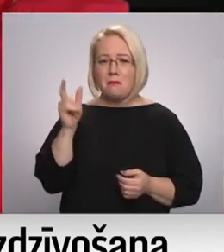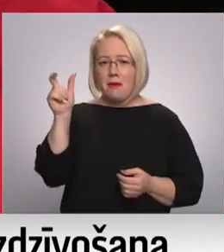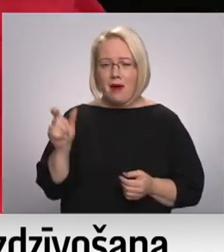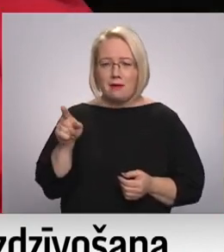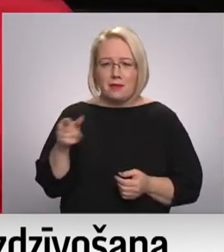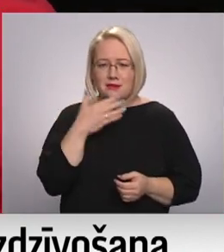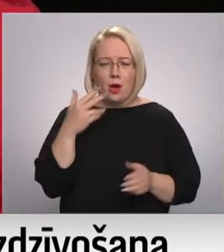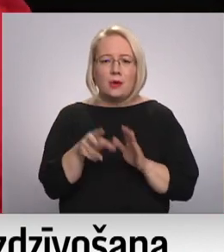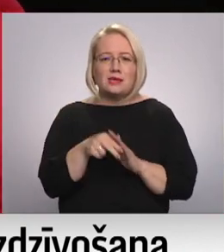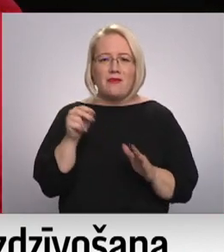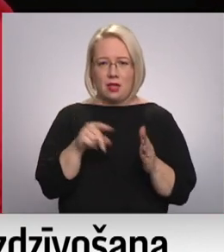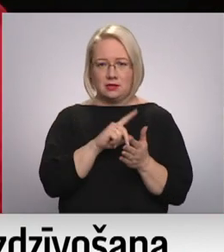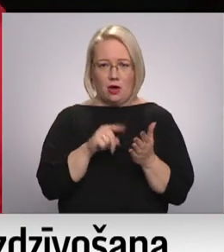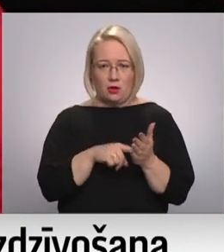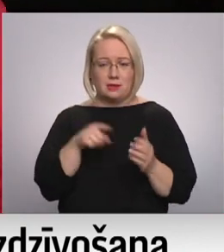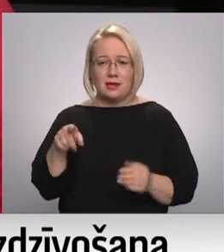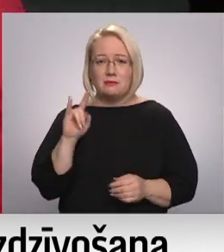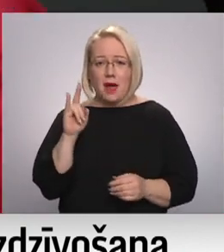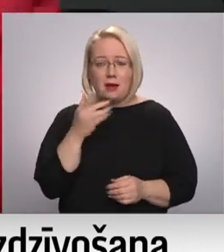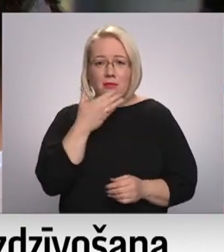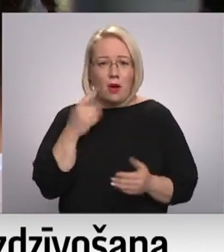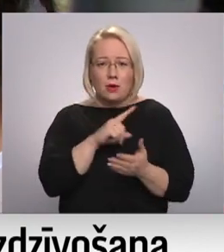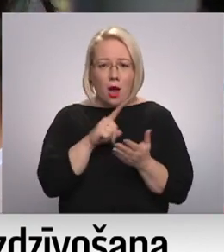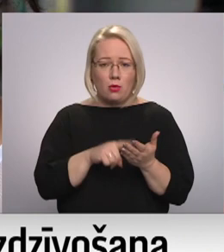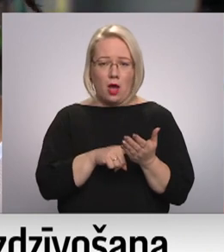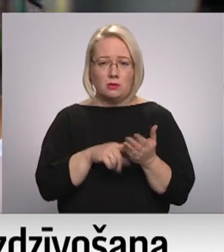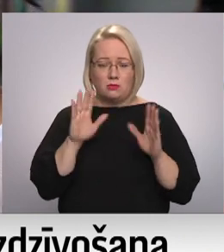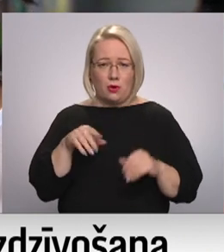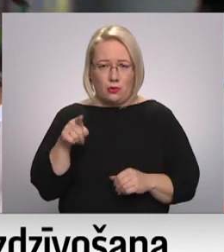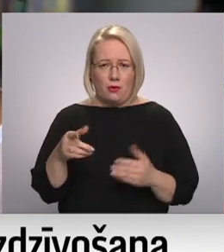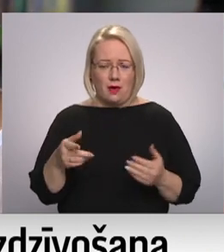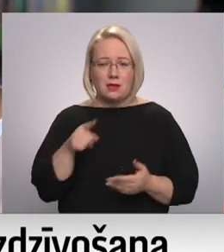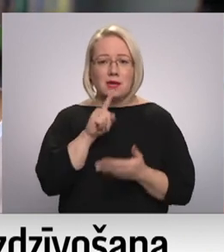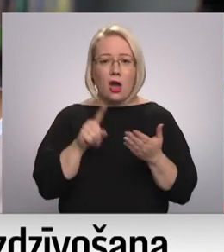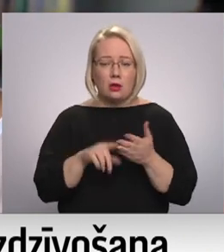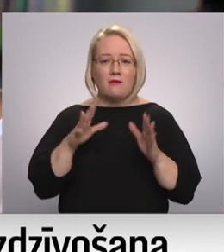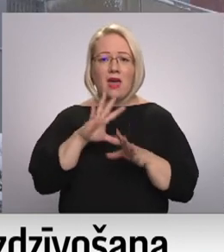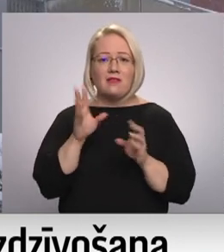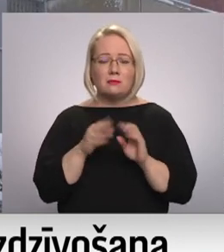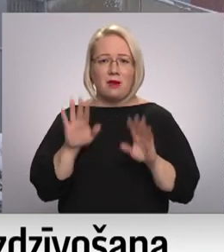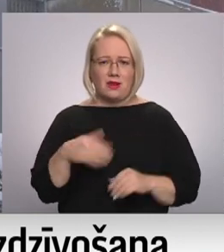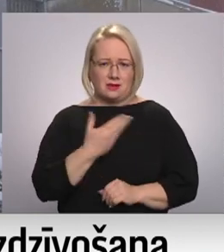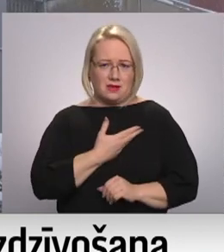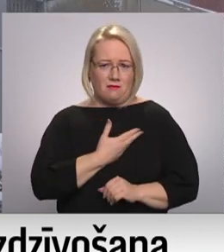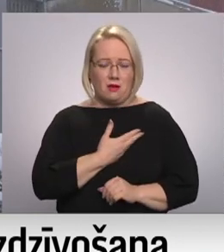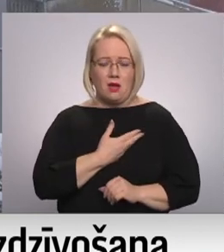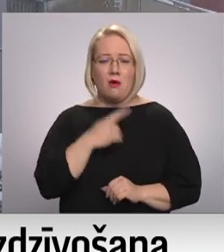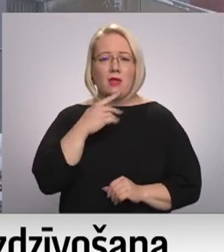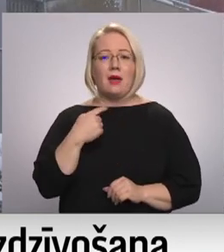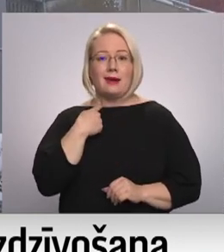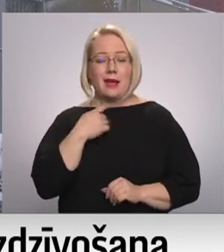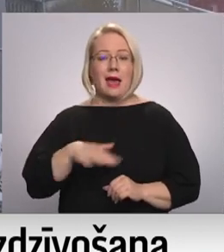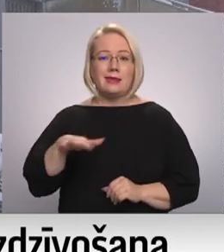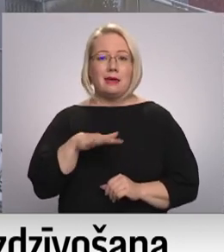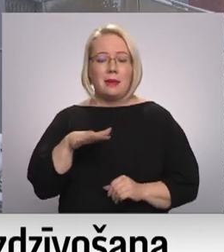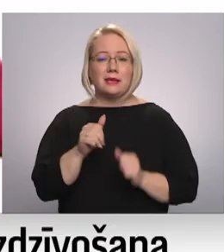nav izvēles jautājums. Šim bērnam tas nav jautājums par to. Tas jautājums, vai tu varēsi vispār būt. Piemēram, Rīgā pat ar ģimenes